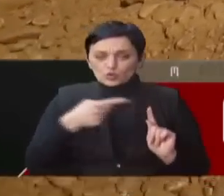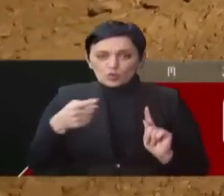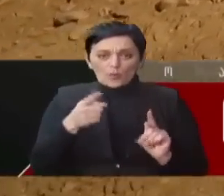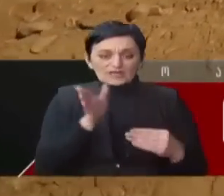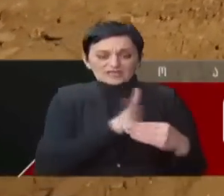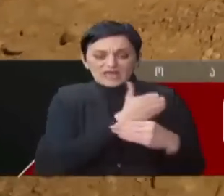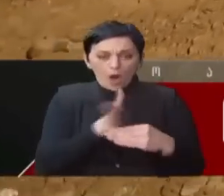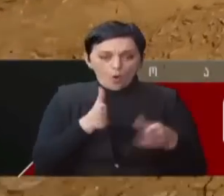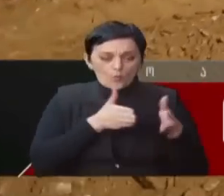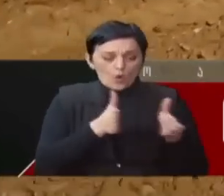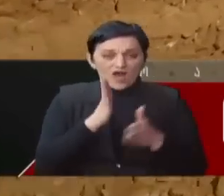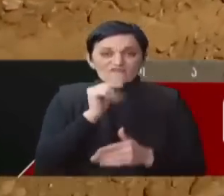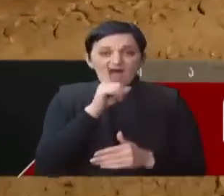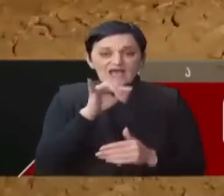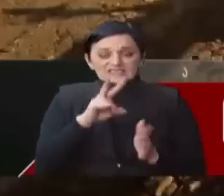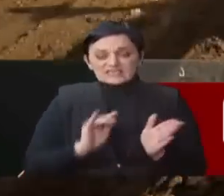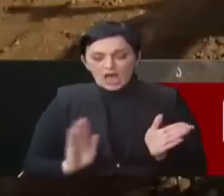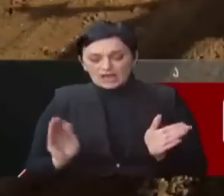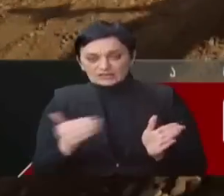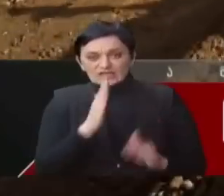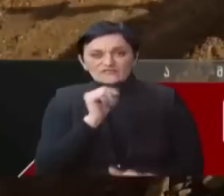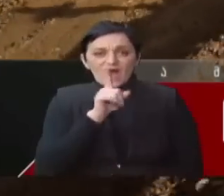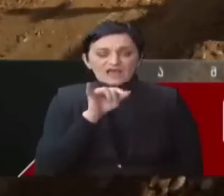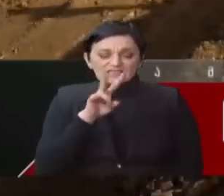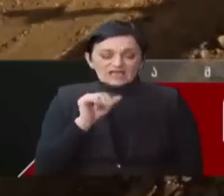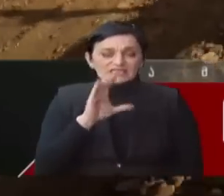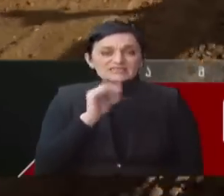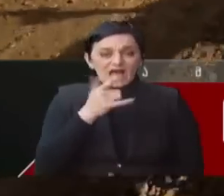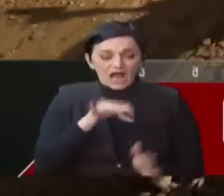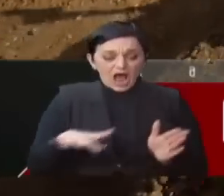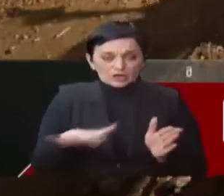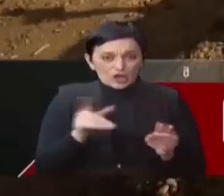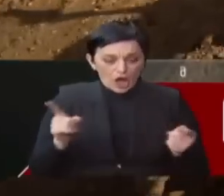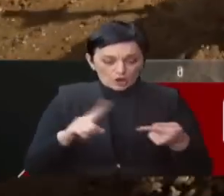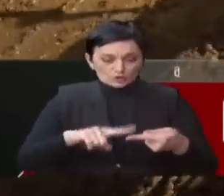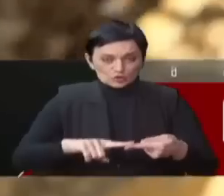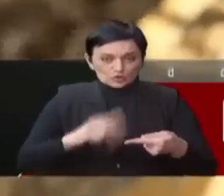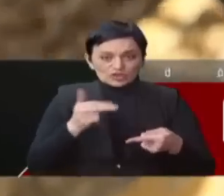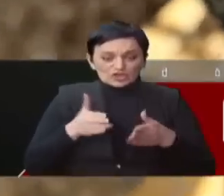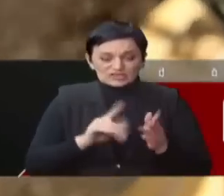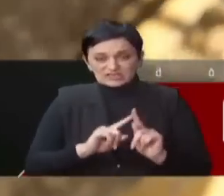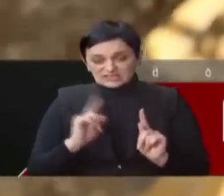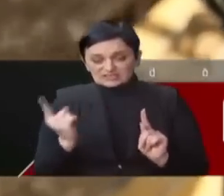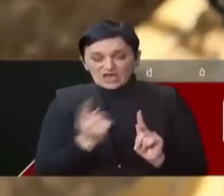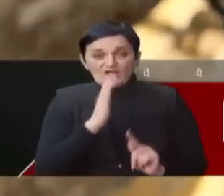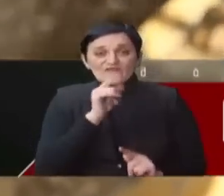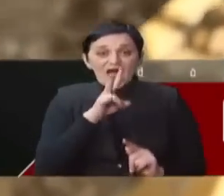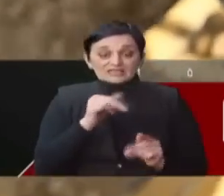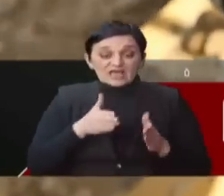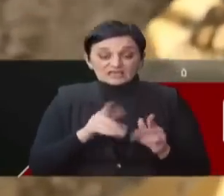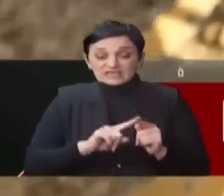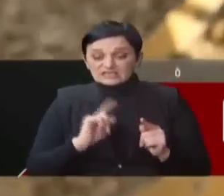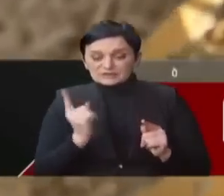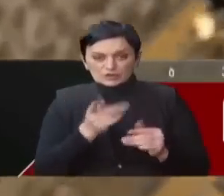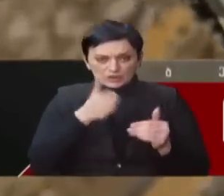დაყოფილია მონაკვეთებად. ვაზიანის შემოვლითი გზა, ვაზიანის-საგარეჯოს მონაკვეთი და საგარეჯოს შემოვლითი გზა. ვაზიანის შემოვლითი გზის